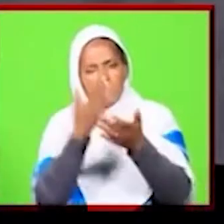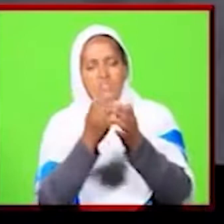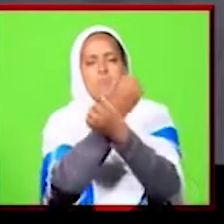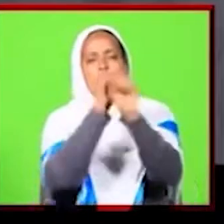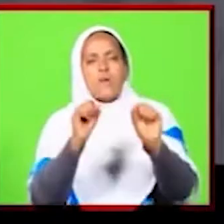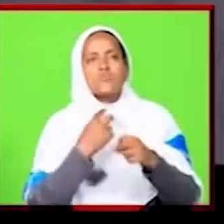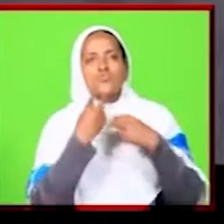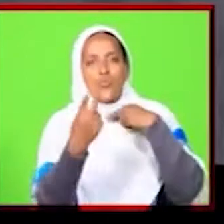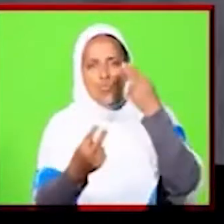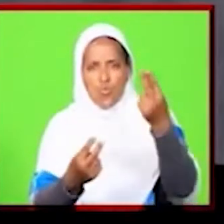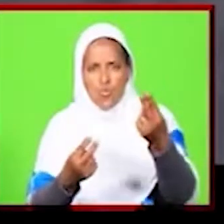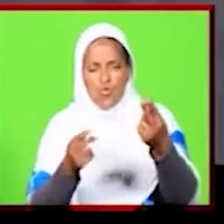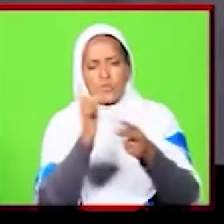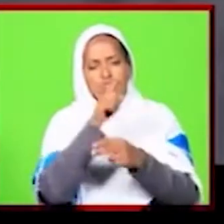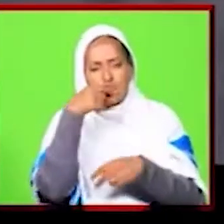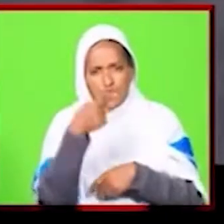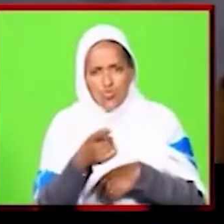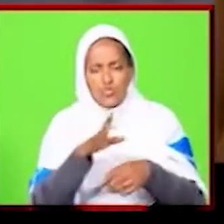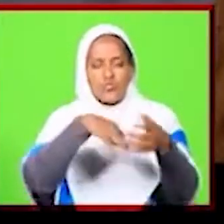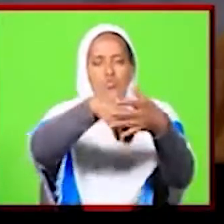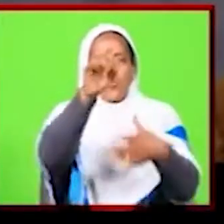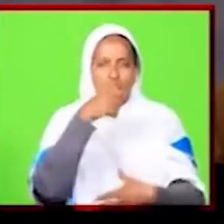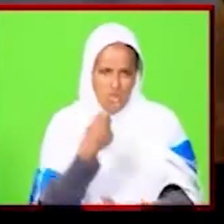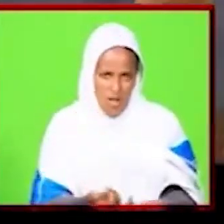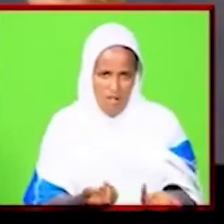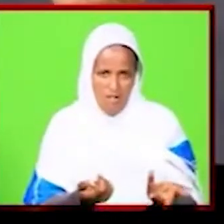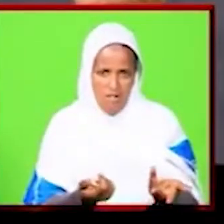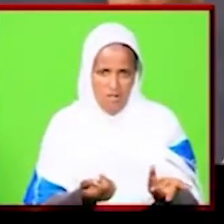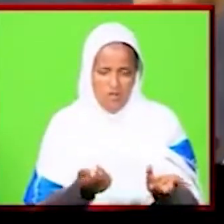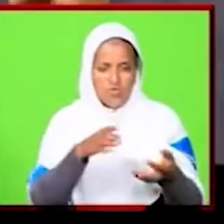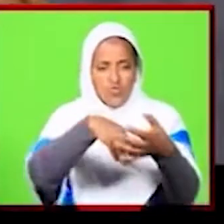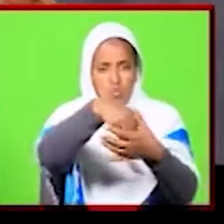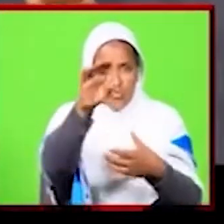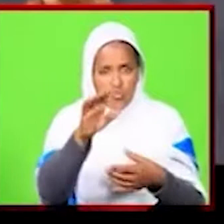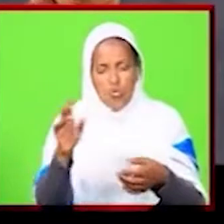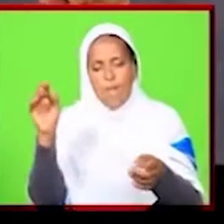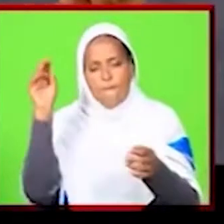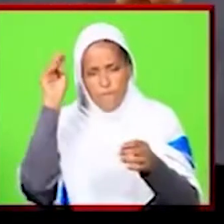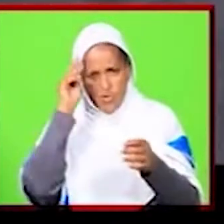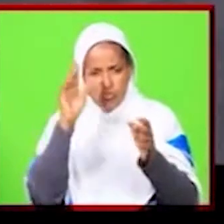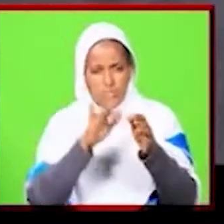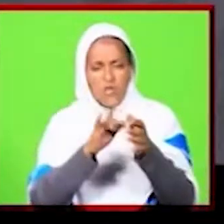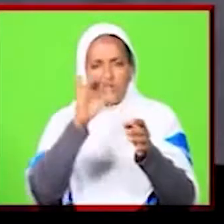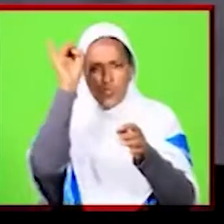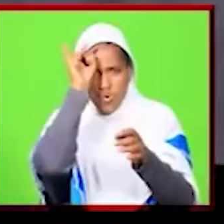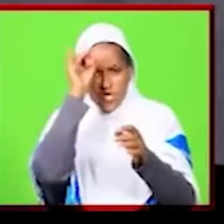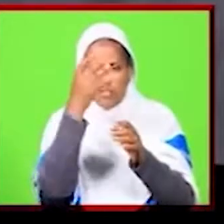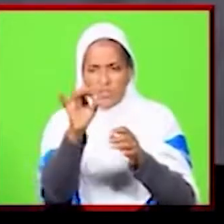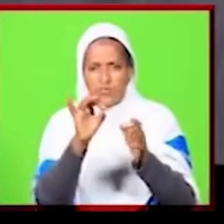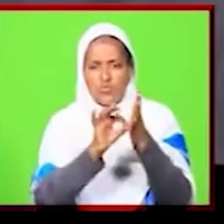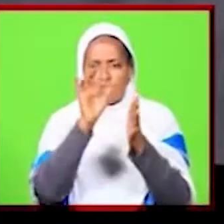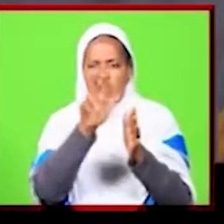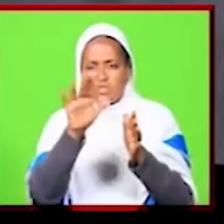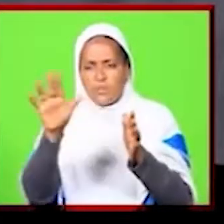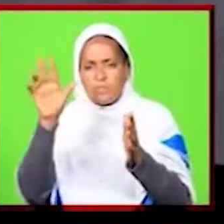ጊዜ ጌታ ሆይ የዳዊት ልጅ ማረን ብለው ጮሁ ይላል። አሁን ከኢያሪኮ ምን ሲሉ ነው የሚለው? ሲወጡ ይላል። ሲወጡ ማቴዎስ ላይ ሲወጡ